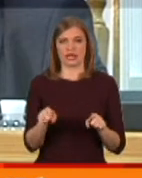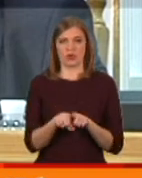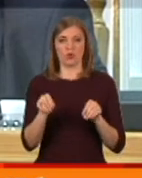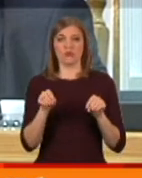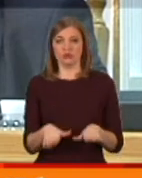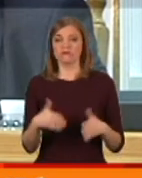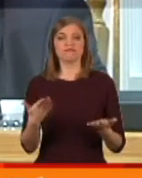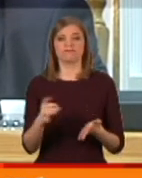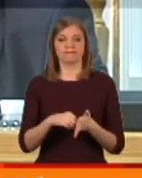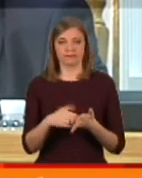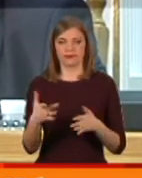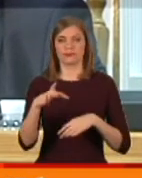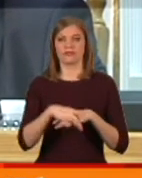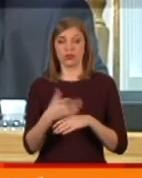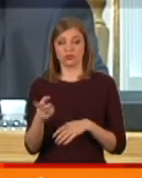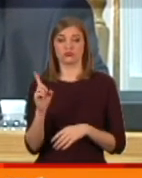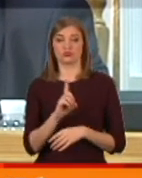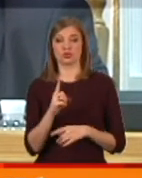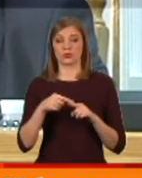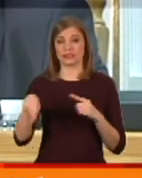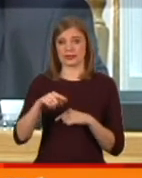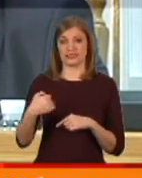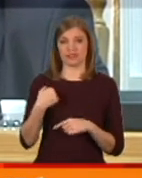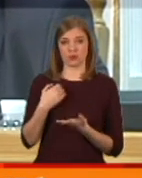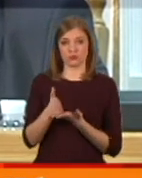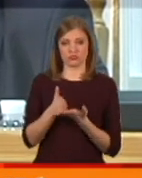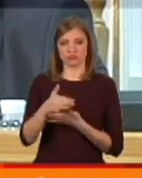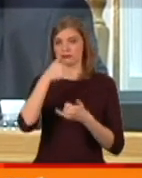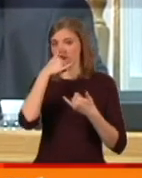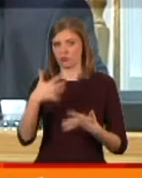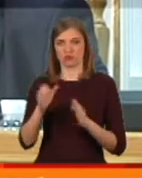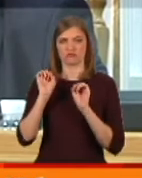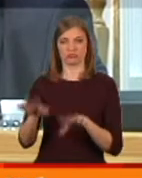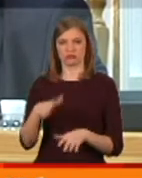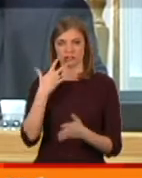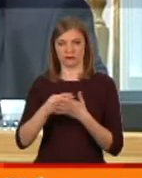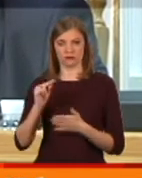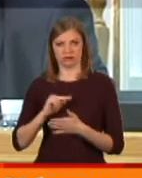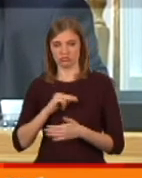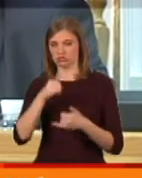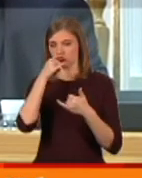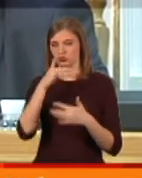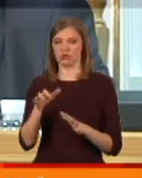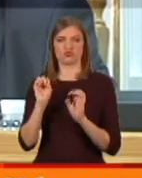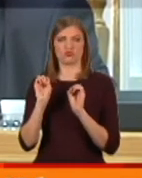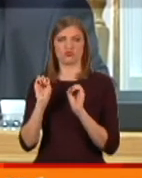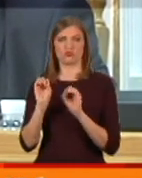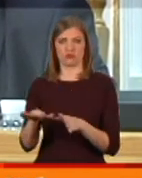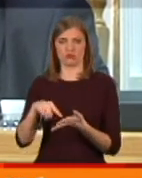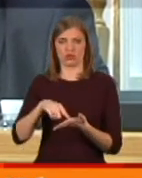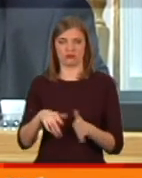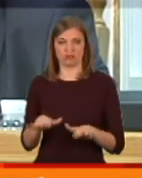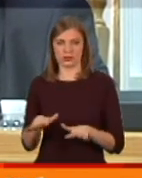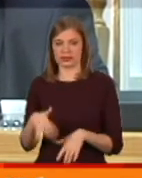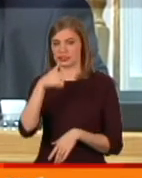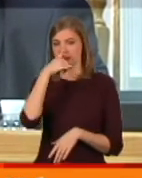постанови зумовлена тим фактом, що ці військові службовці не можуть полишати свої частини, не можуть полишати позиції,